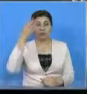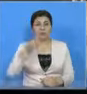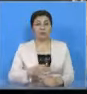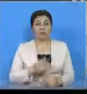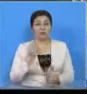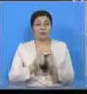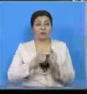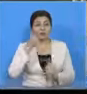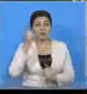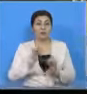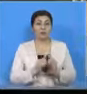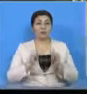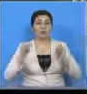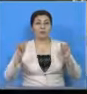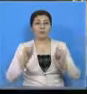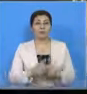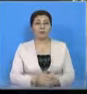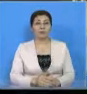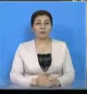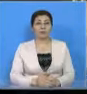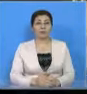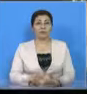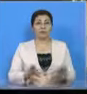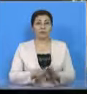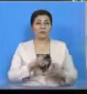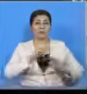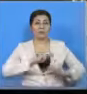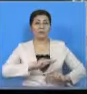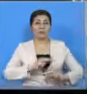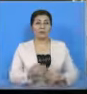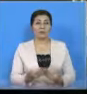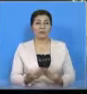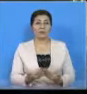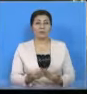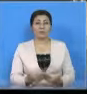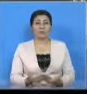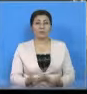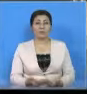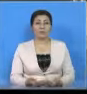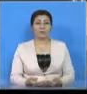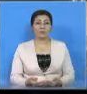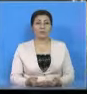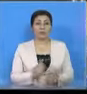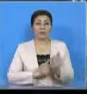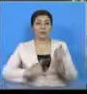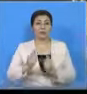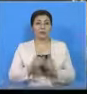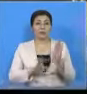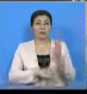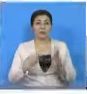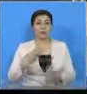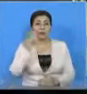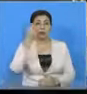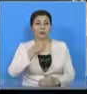жылда арттырылып отырады, арттырылып. Олар сондай еңбекпен қазір міне көзге түсіп жүр. Соңғы екі жылдағы қиын